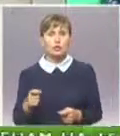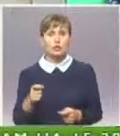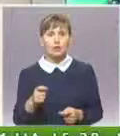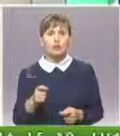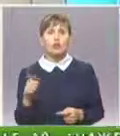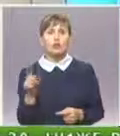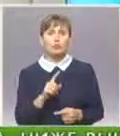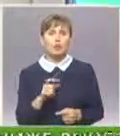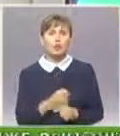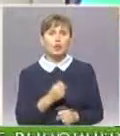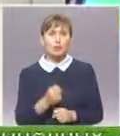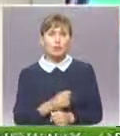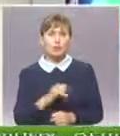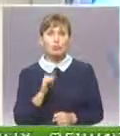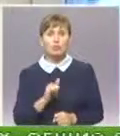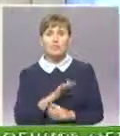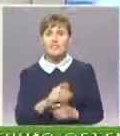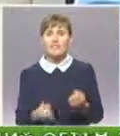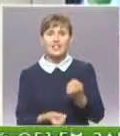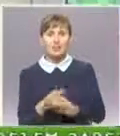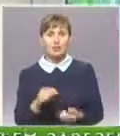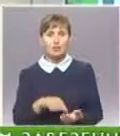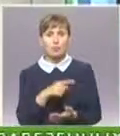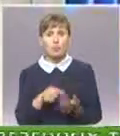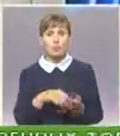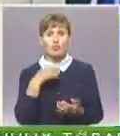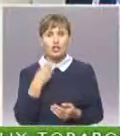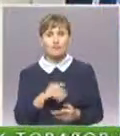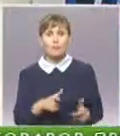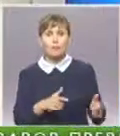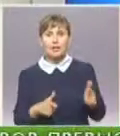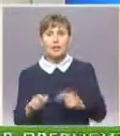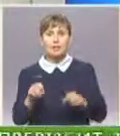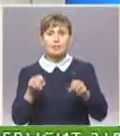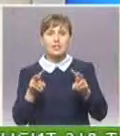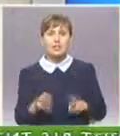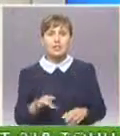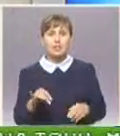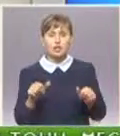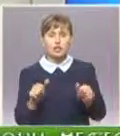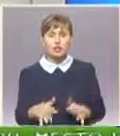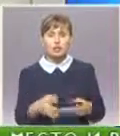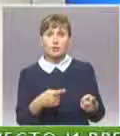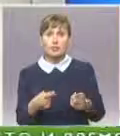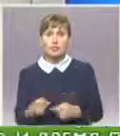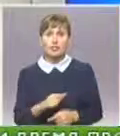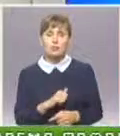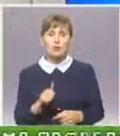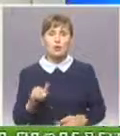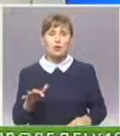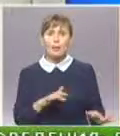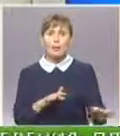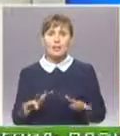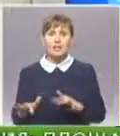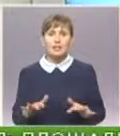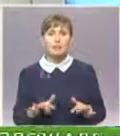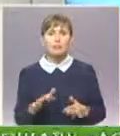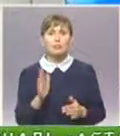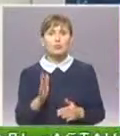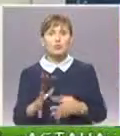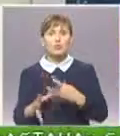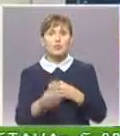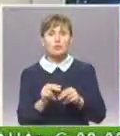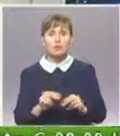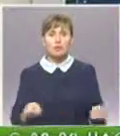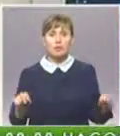продумали все до мелочей. Чтобы у работодателей не возникало вопросов к качеству подготовки специалистов, их решили привлечь к самому процессу. То есть они будут